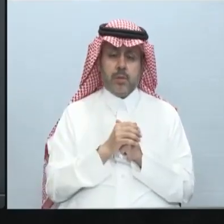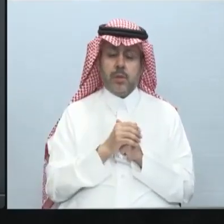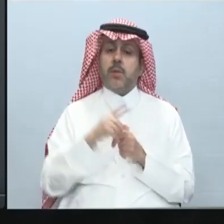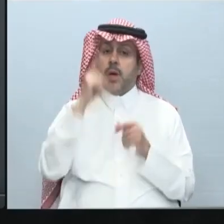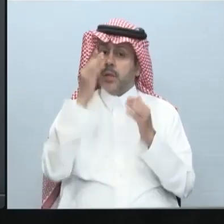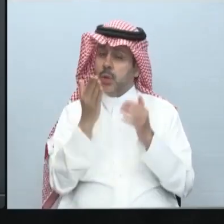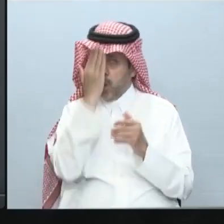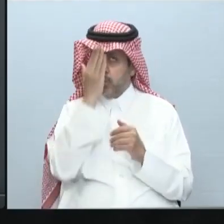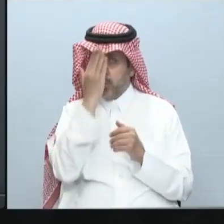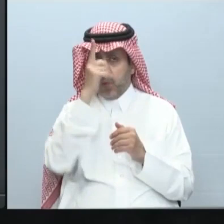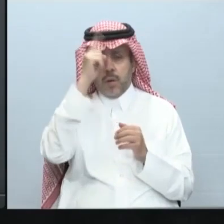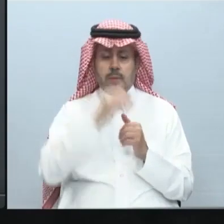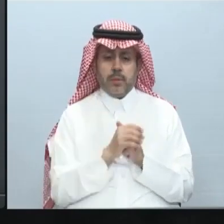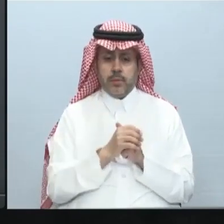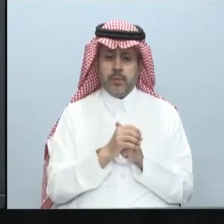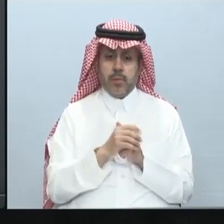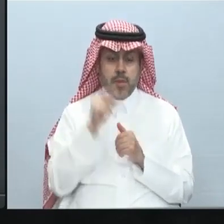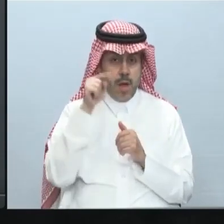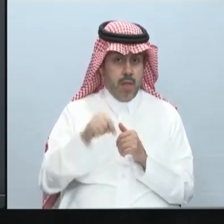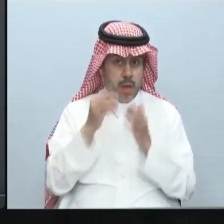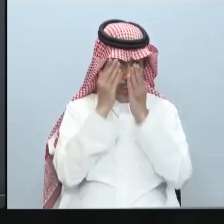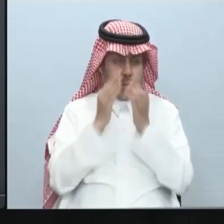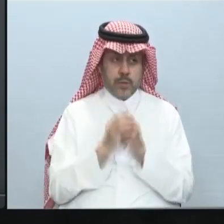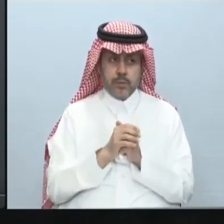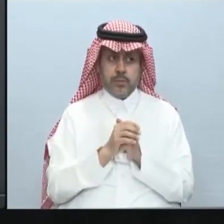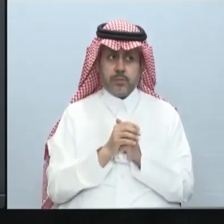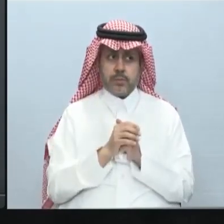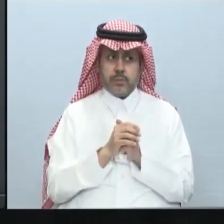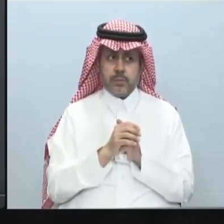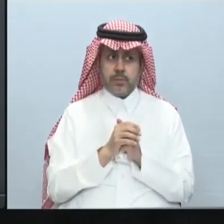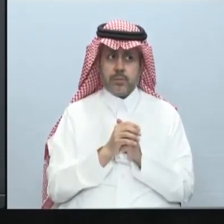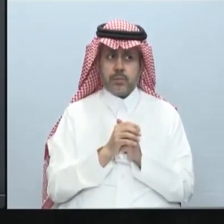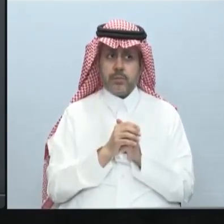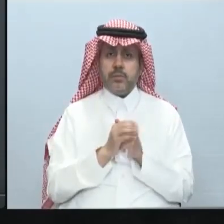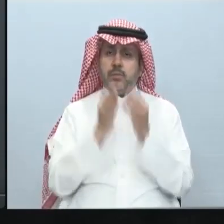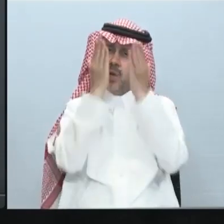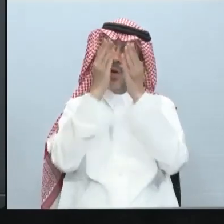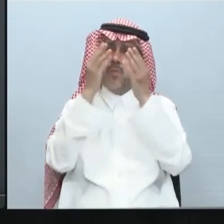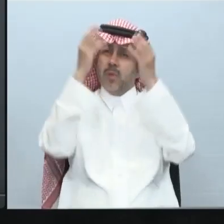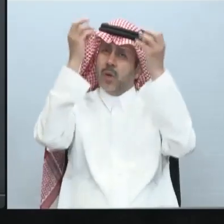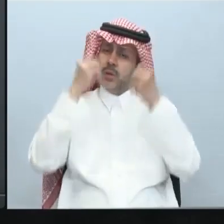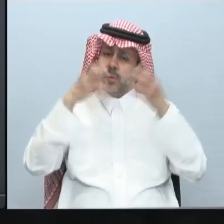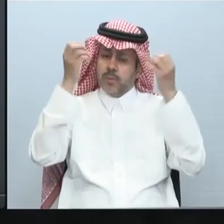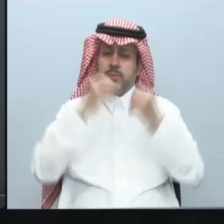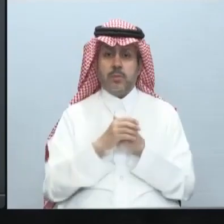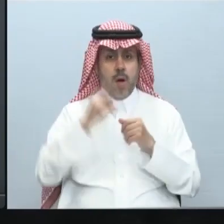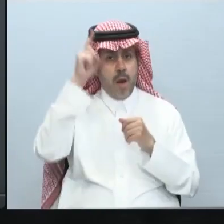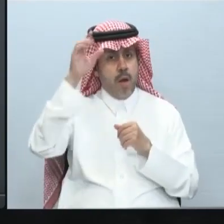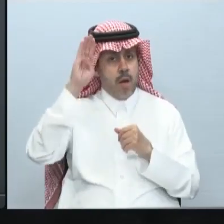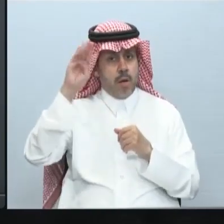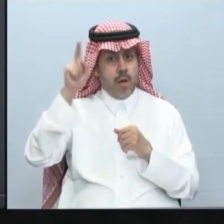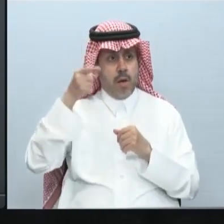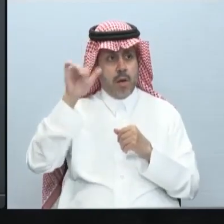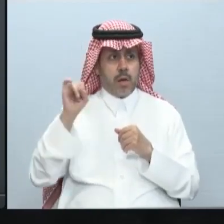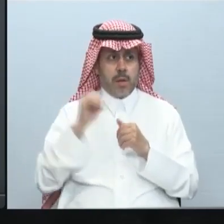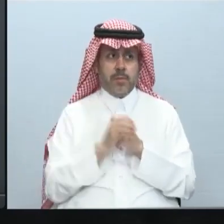بهذا الامر وبهذا الدعاء وليس يريد منا فقط ان يجيب مطلوبنا فهو كريم يستجيب الدعاء سبحانه